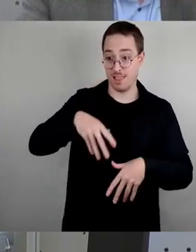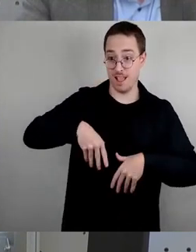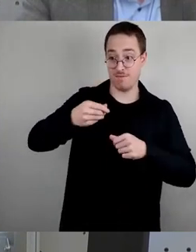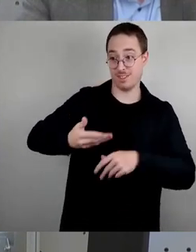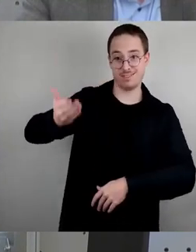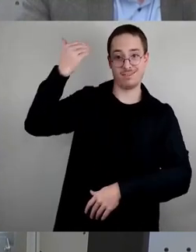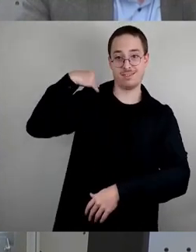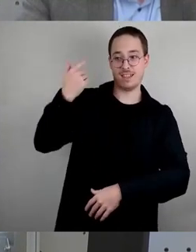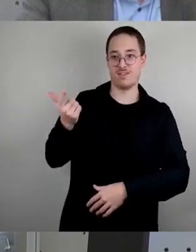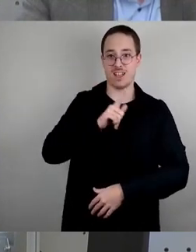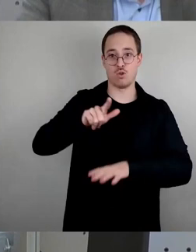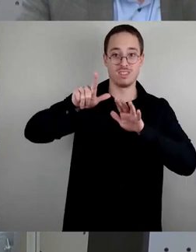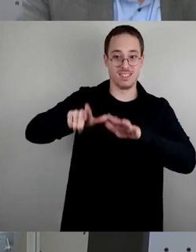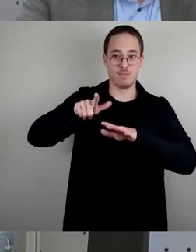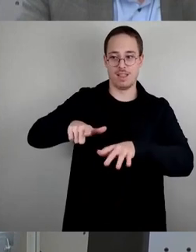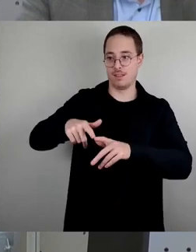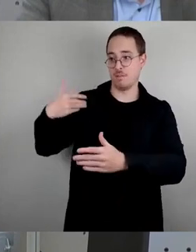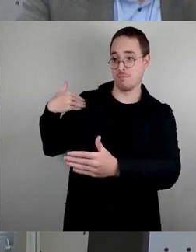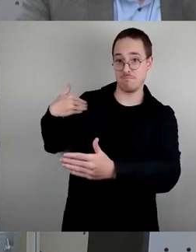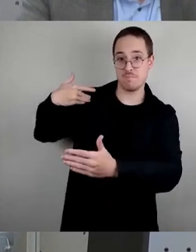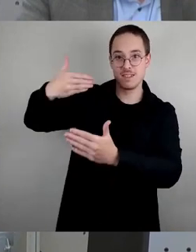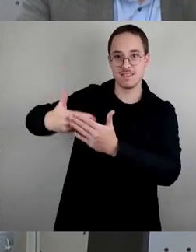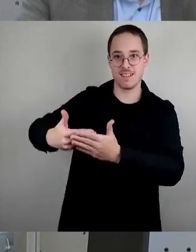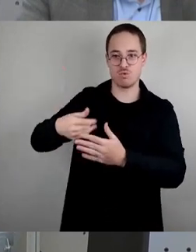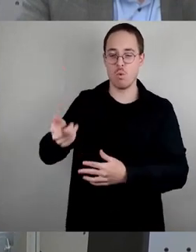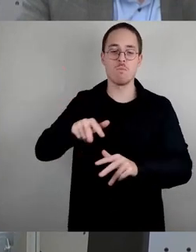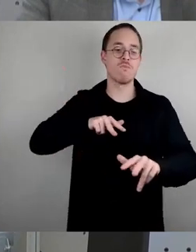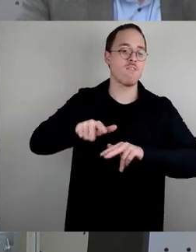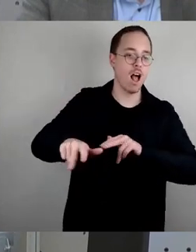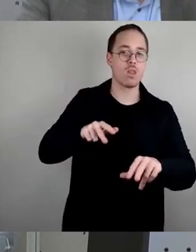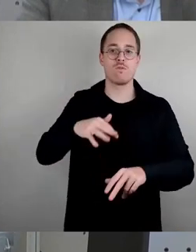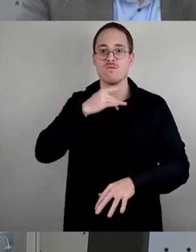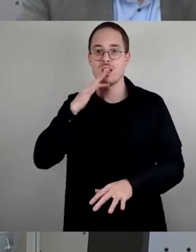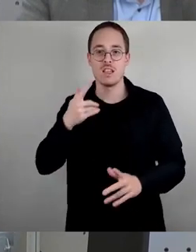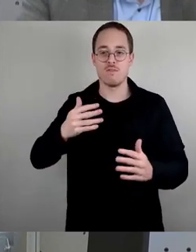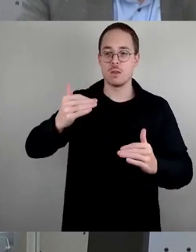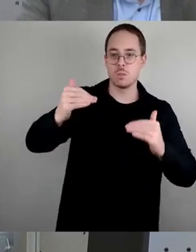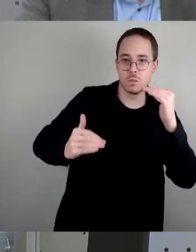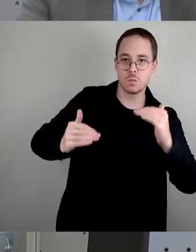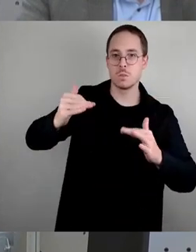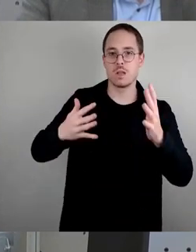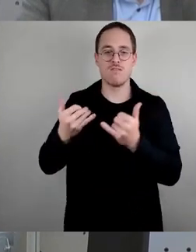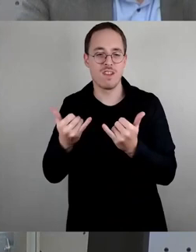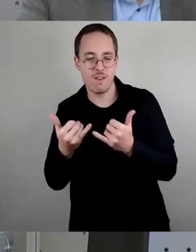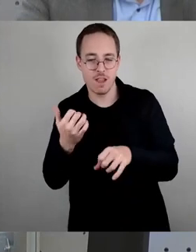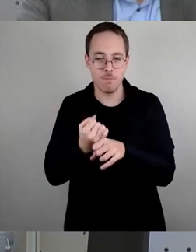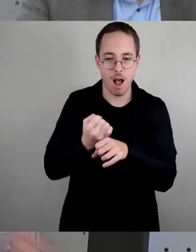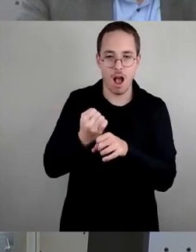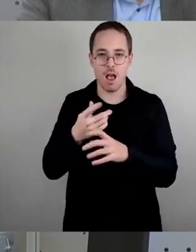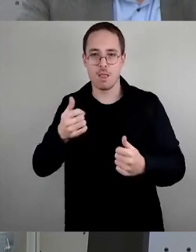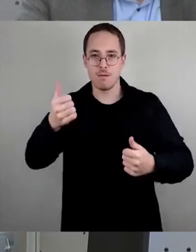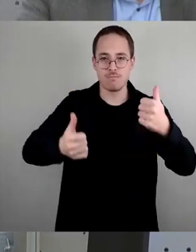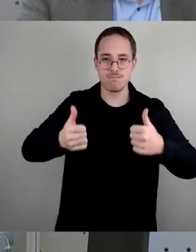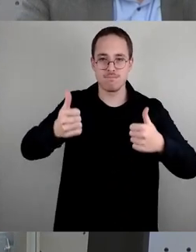man dann so immer hören konnte, gab es dann in der Verwaltung ein ewiges Ränkespiel, wie machen wir das am Ullersdorfer Platz, da traf Verkehrsplanung